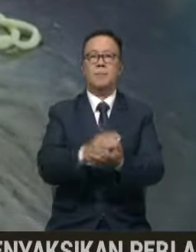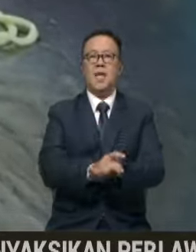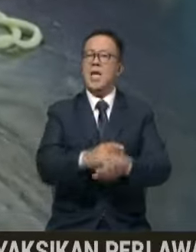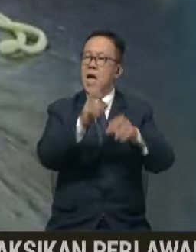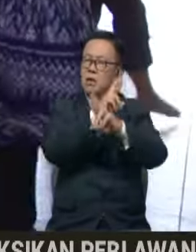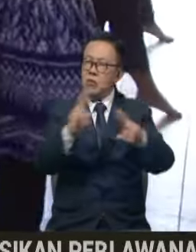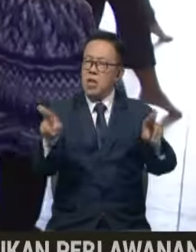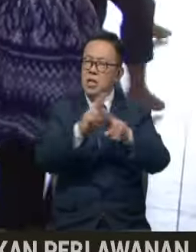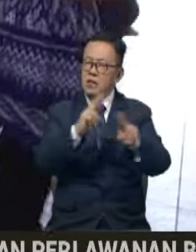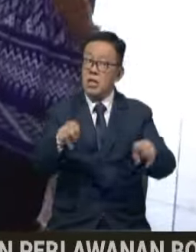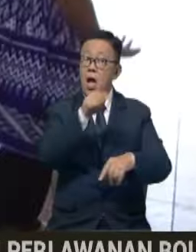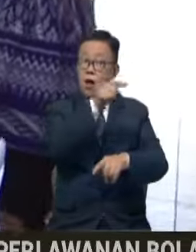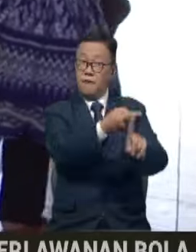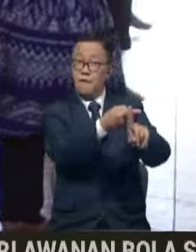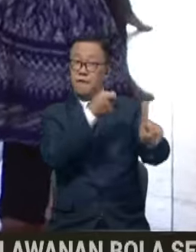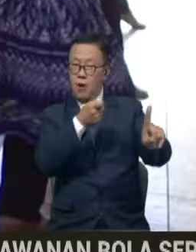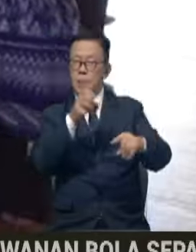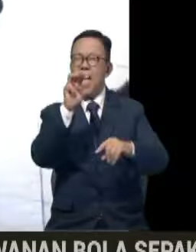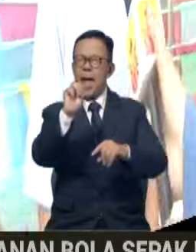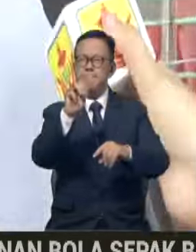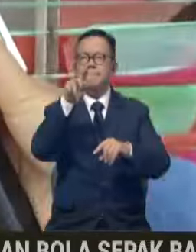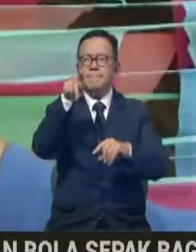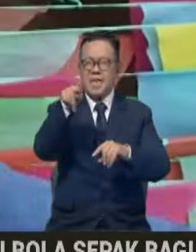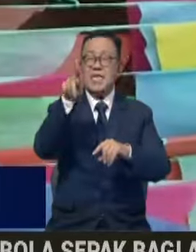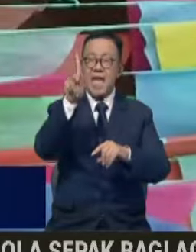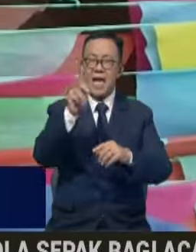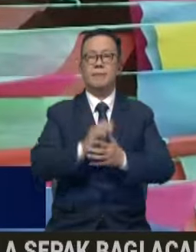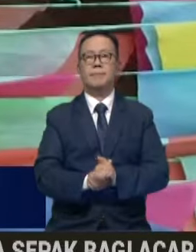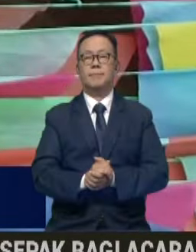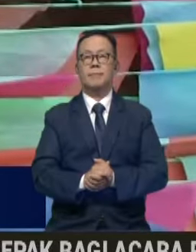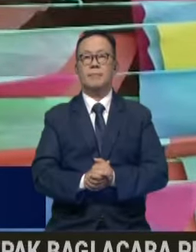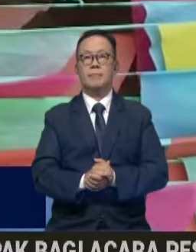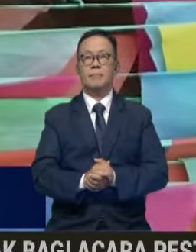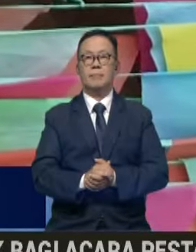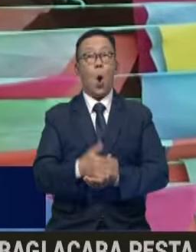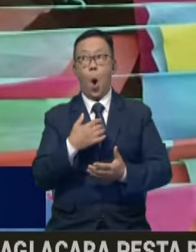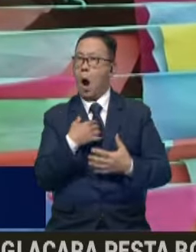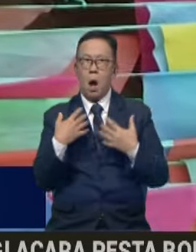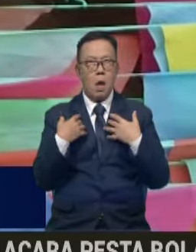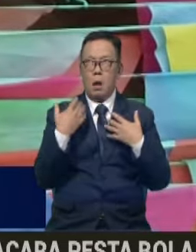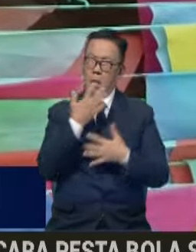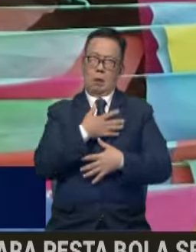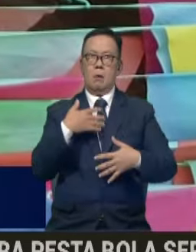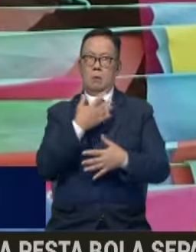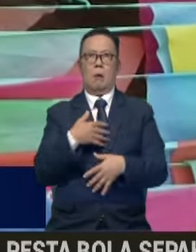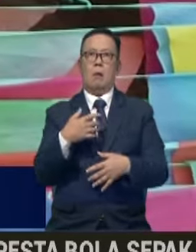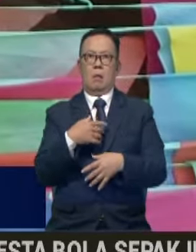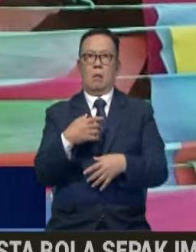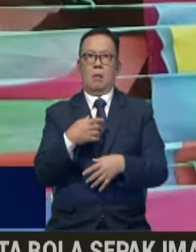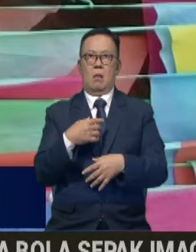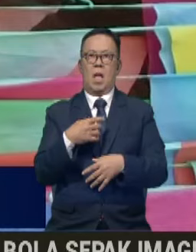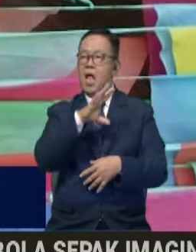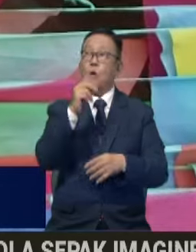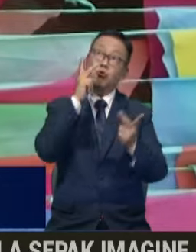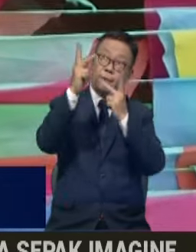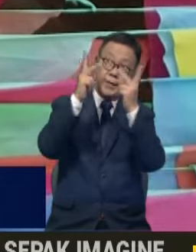oleh Majlis Perundingan Kampung MPK Senokoh. I actually love the activities because the local, it's always nice to meet